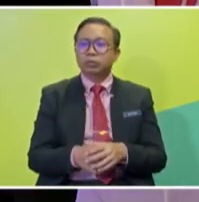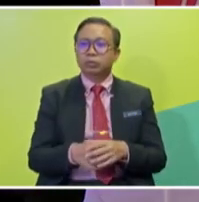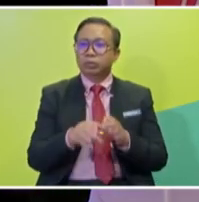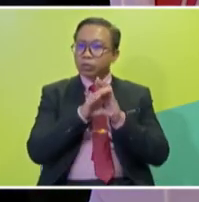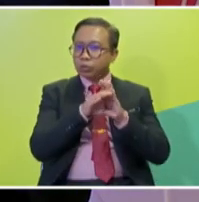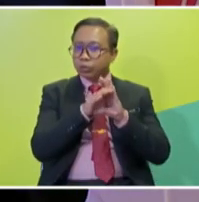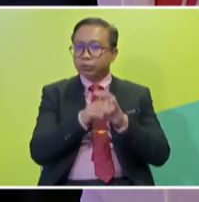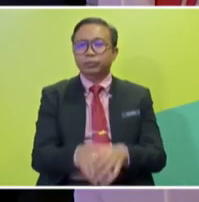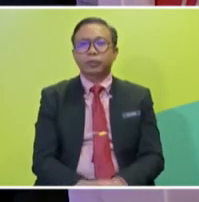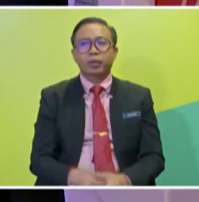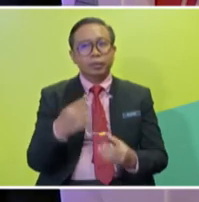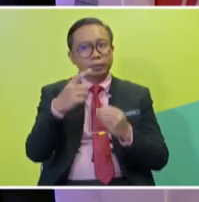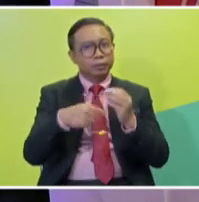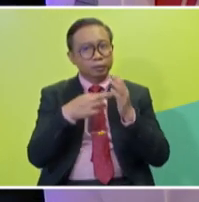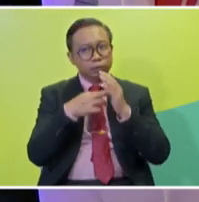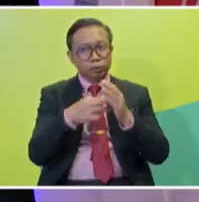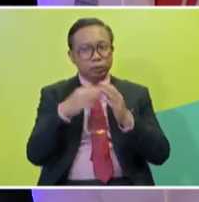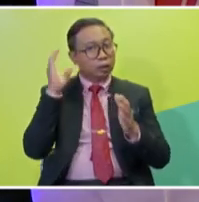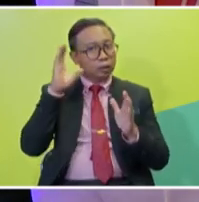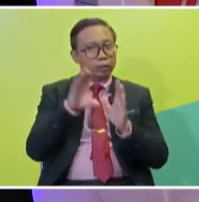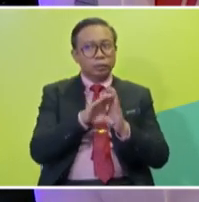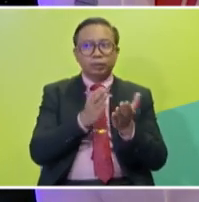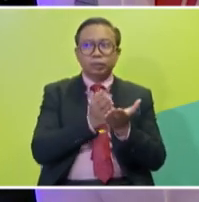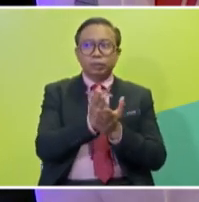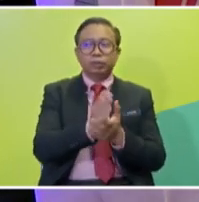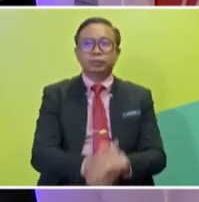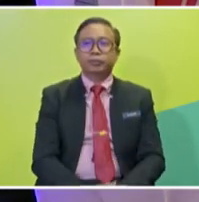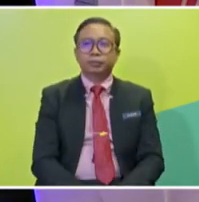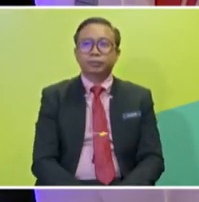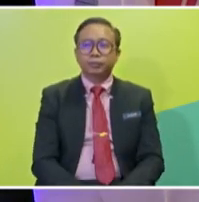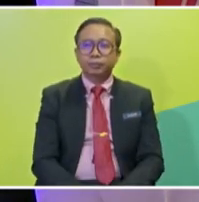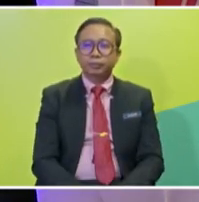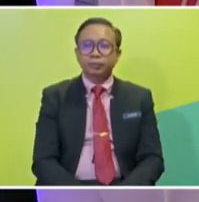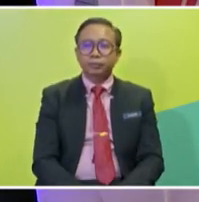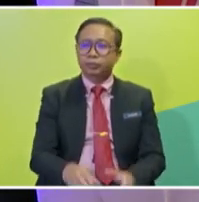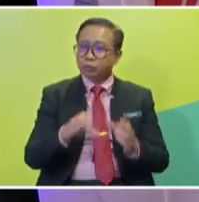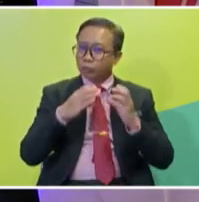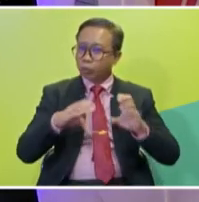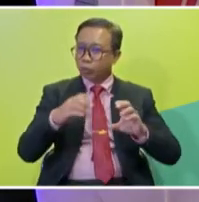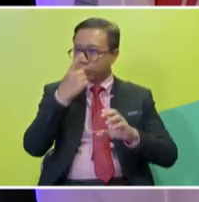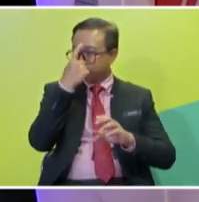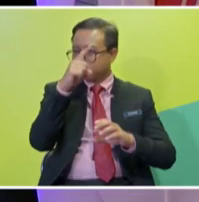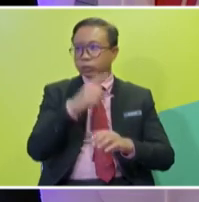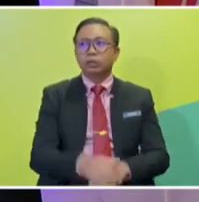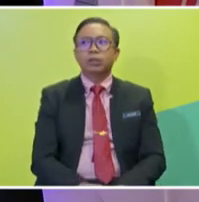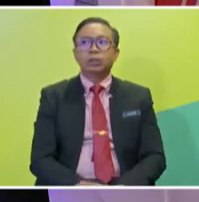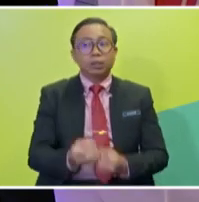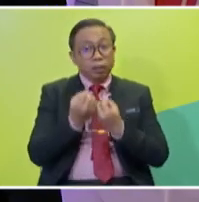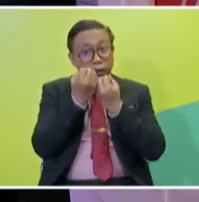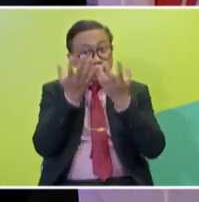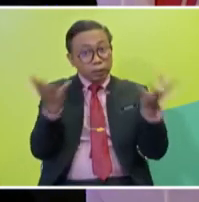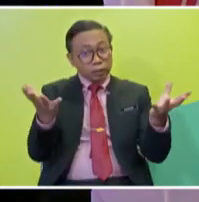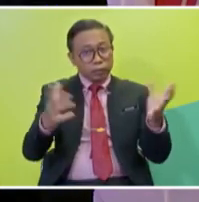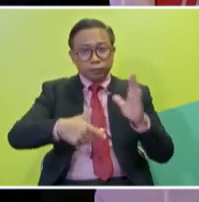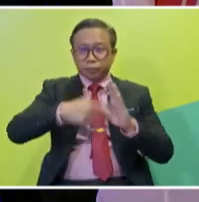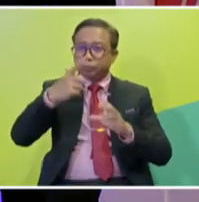contohnya jadi bila merujuk kepada gambar yang seterusnya di Inggris Oke kita akan coba untuk Jelaskan dengan lebih